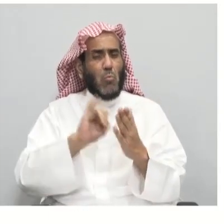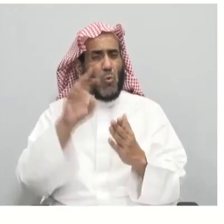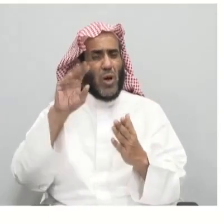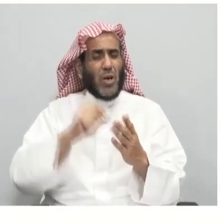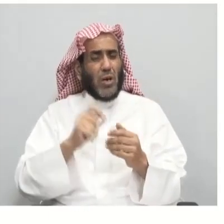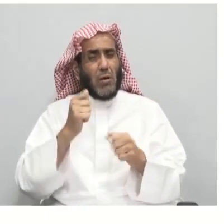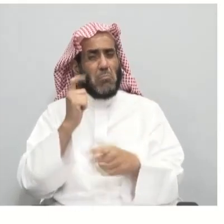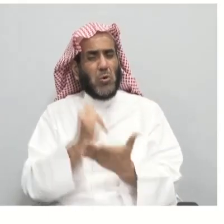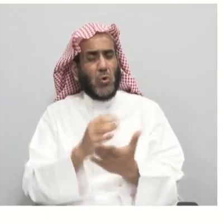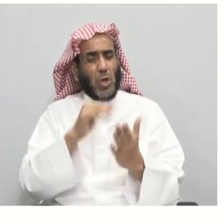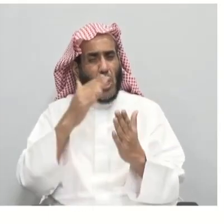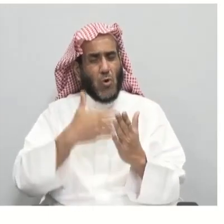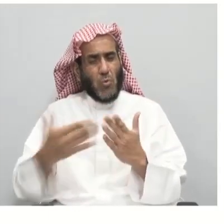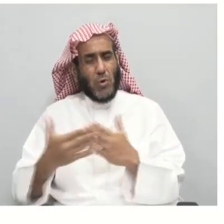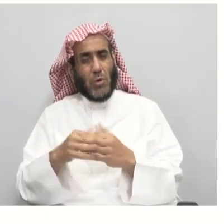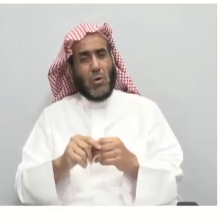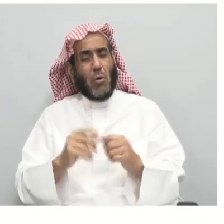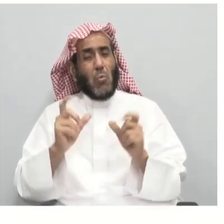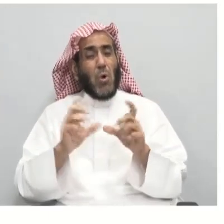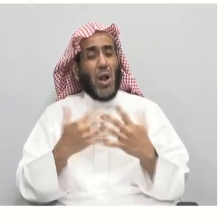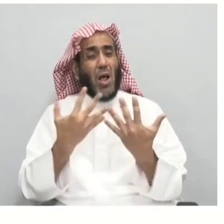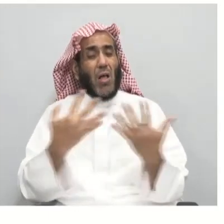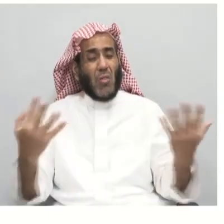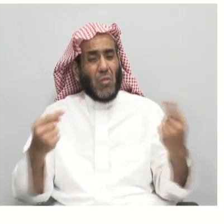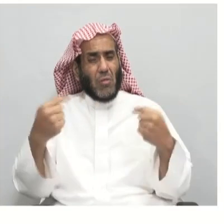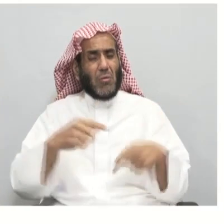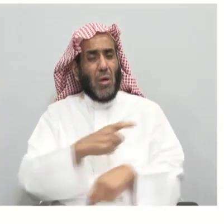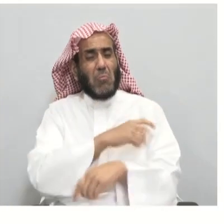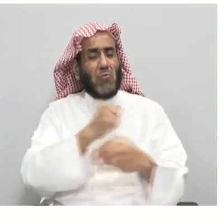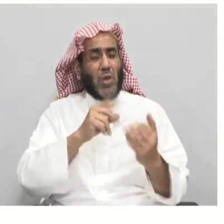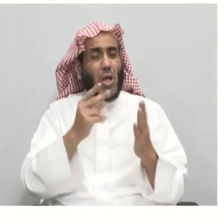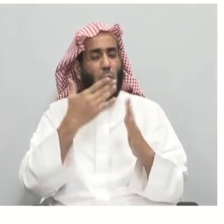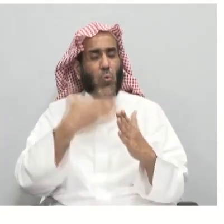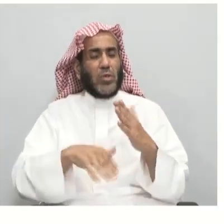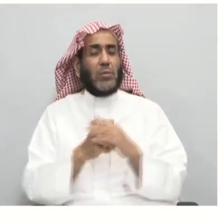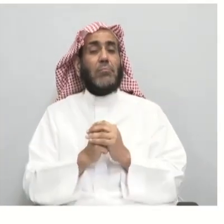على الجهه اليمنى وتوقيع الاعضاء في الوسط